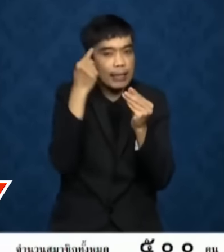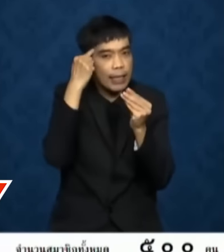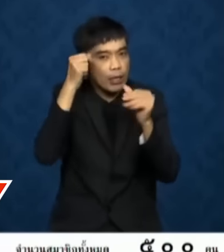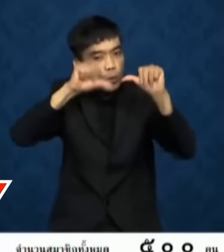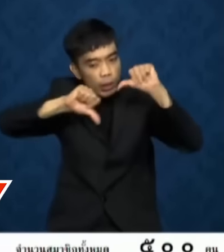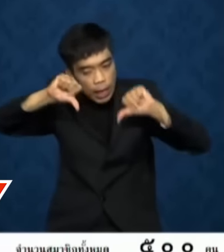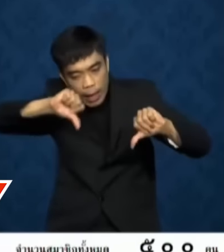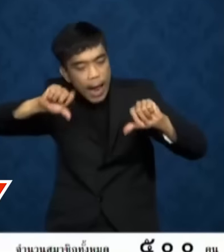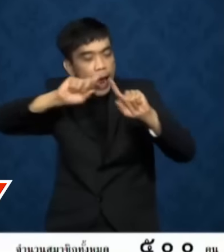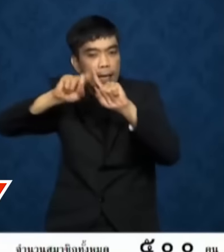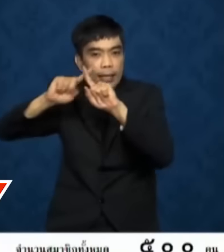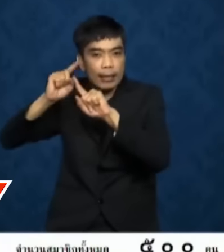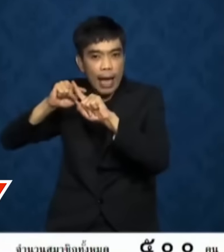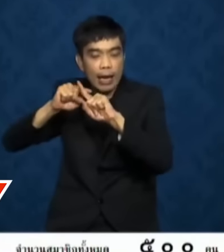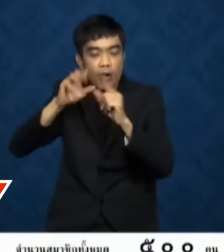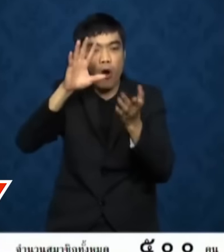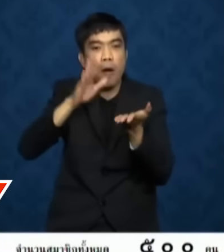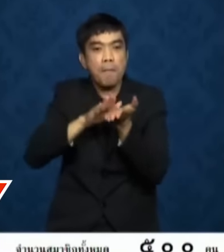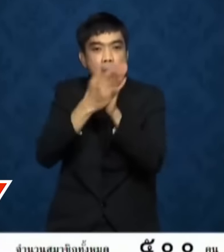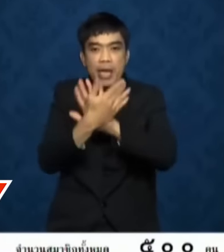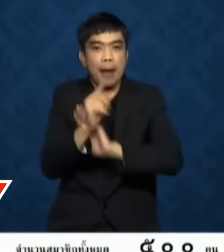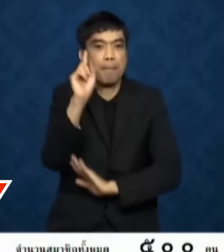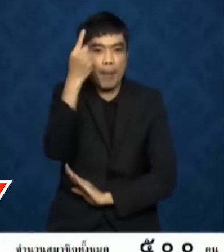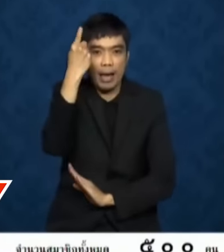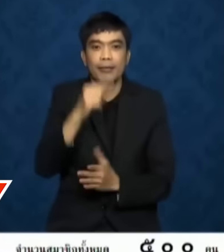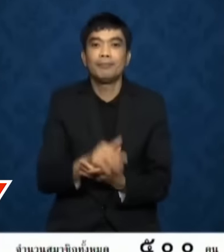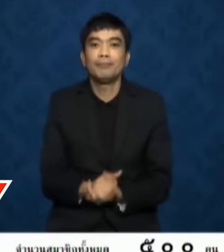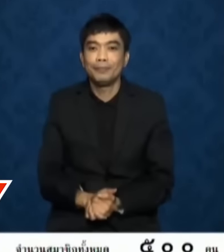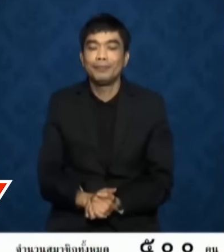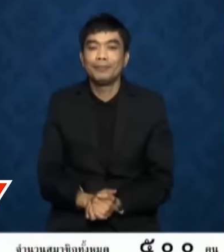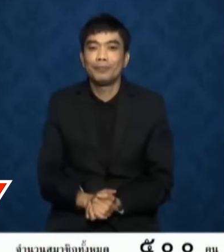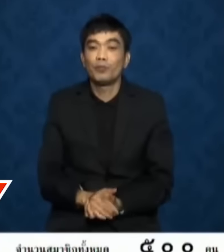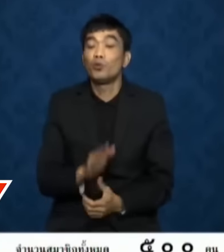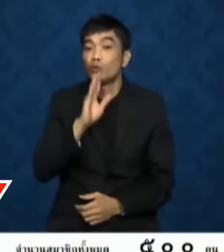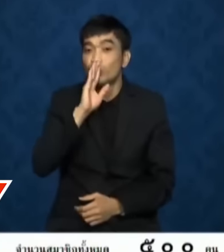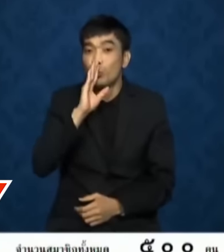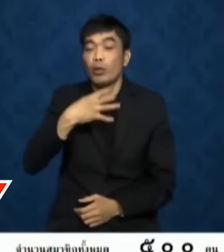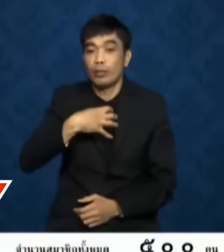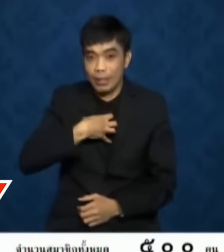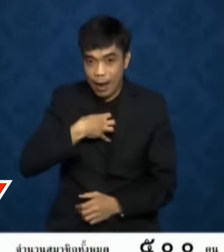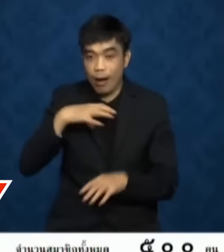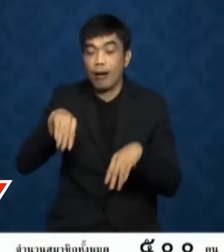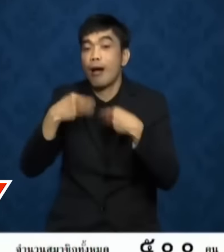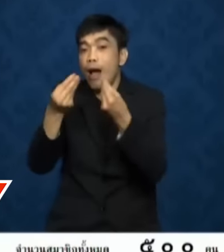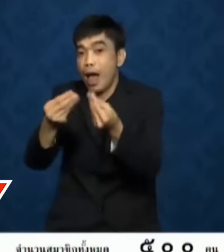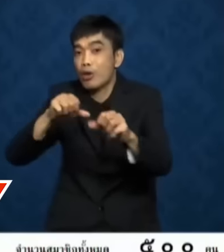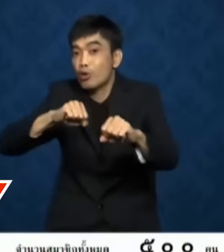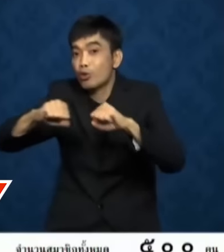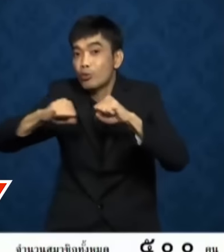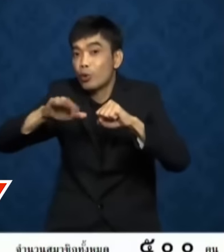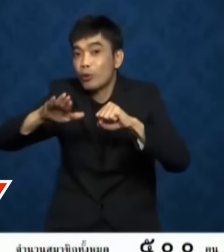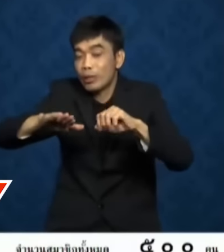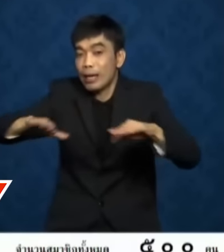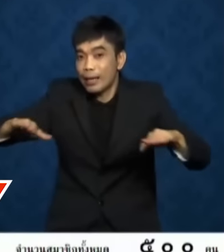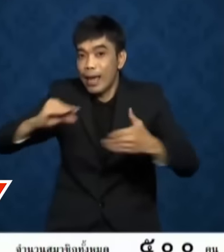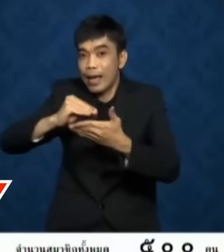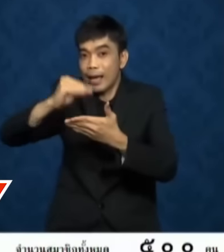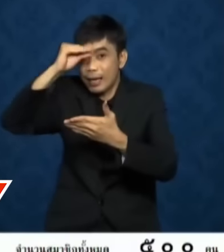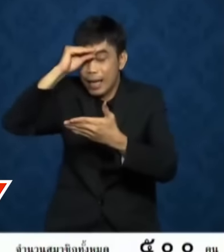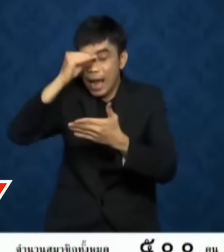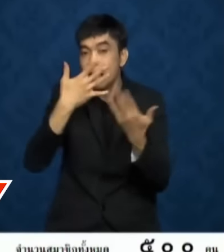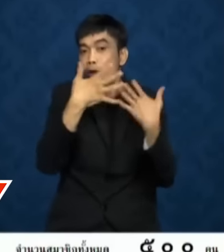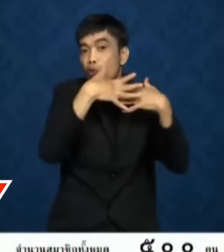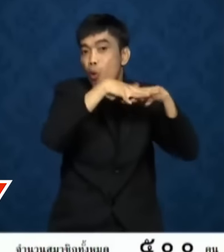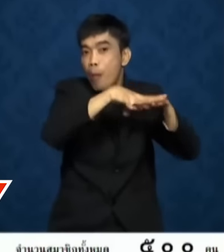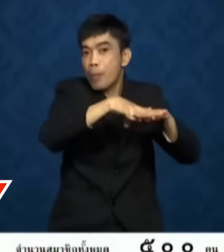านหรือมุมมองทางประวัติศาสตร์ที่บางครั้งอาจจะขัดแย้งกันหากเราต้องการให้เยาวชนของเรานั้นมีความสามารถในการประสานความร่วมมือกับต่างประ